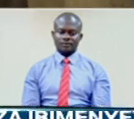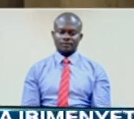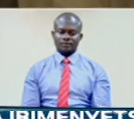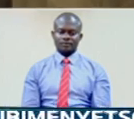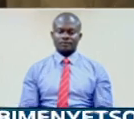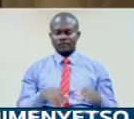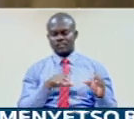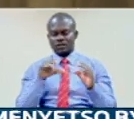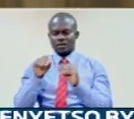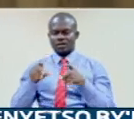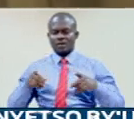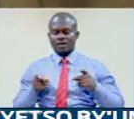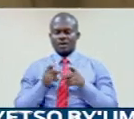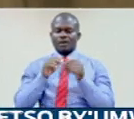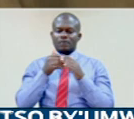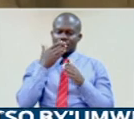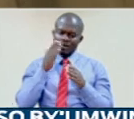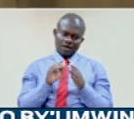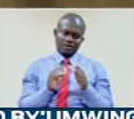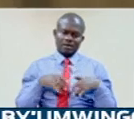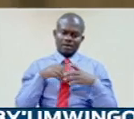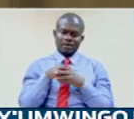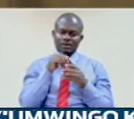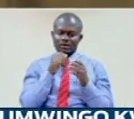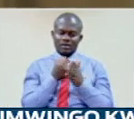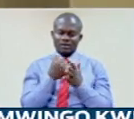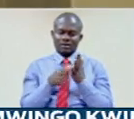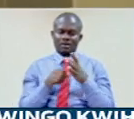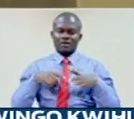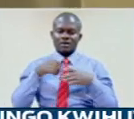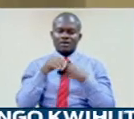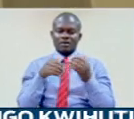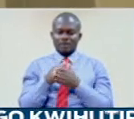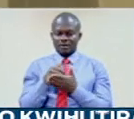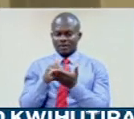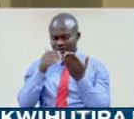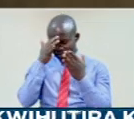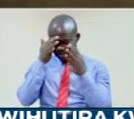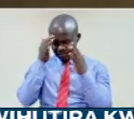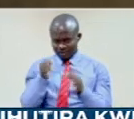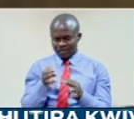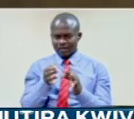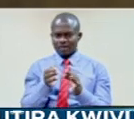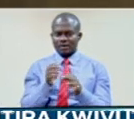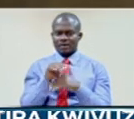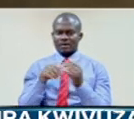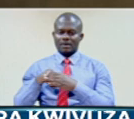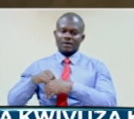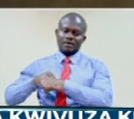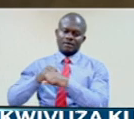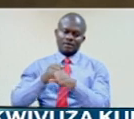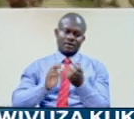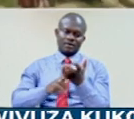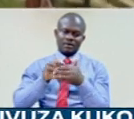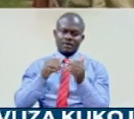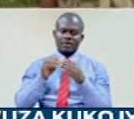kwimura abatuye mu bishanga bagatuzwa ahadashyira ubuzima bwabo mu kaga. Ni icyemezo impuguke mu bijyanye no kubungabunga ibidukikije zemeza